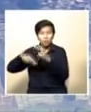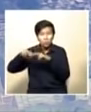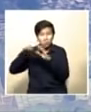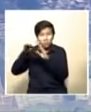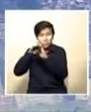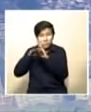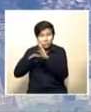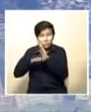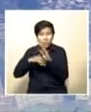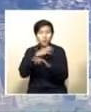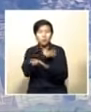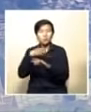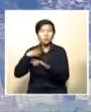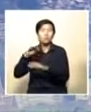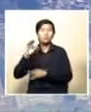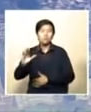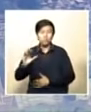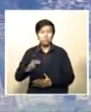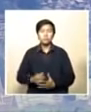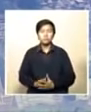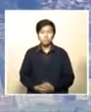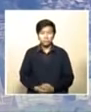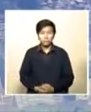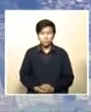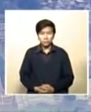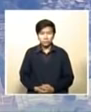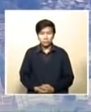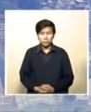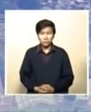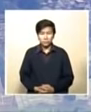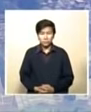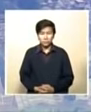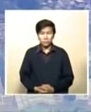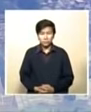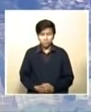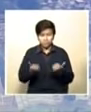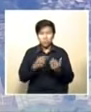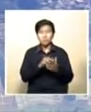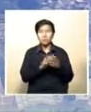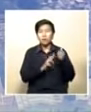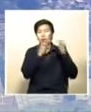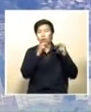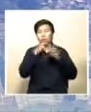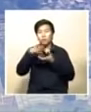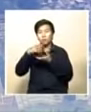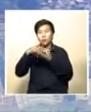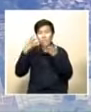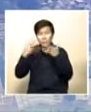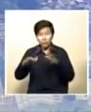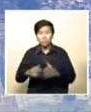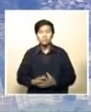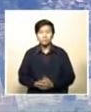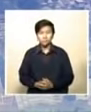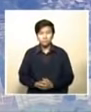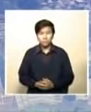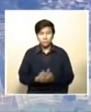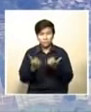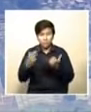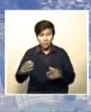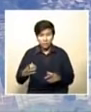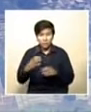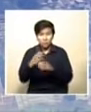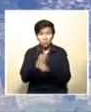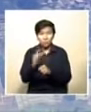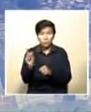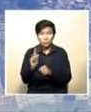ครับเราทำสองส่วนครับส่วนแรกทำอย่างไรที่ไม่ให้เชื้อโรคจากต่างประเทศเข้ามาในประเทศในส่วนนี้ก็คือ